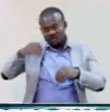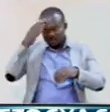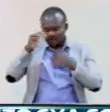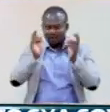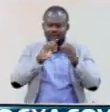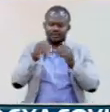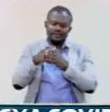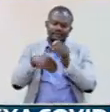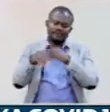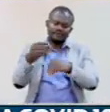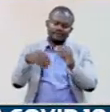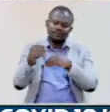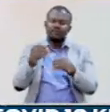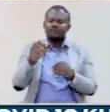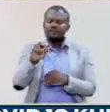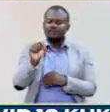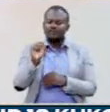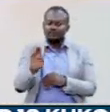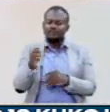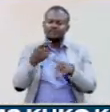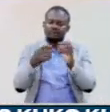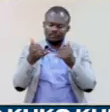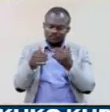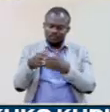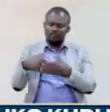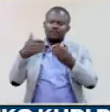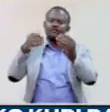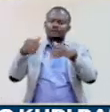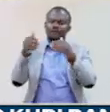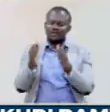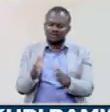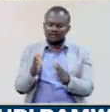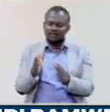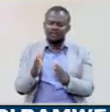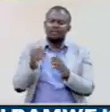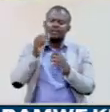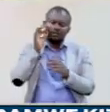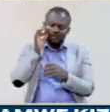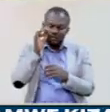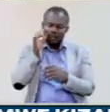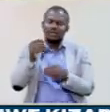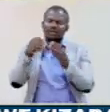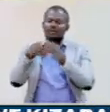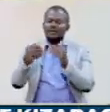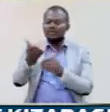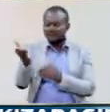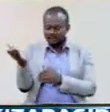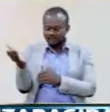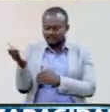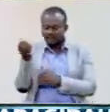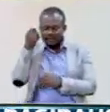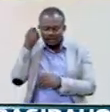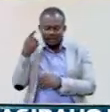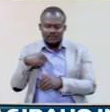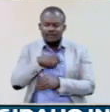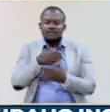twahingaga tugurisha kuri RAB, ariko none tugiye guhinga dushyira ku muhinzi aho imbuto zakorewe zihabwa abahinzi baho ngaho. Icyo